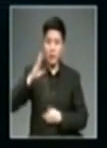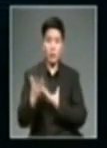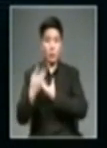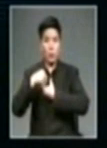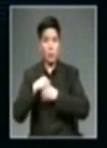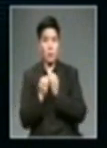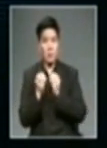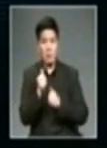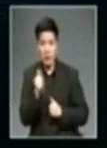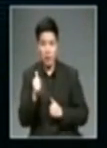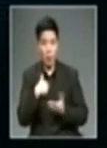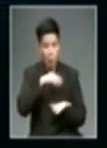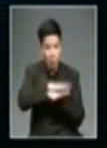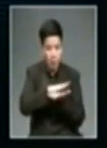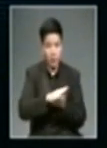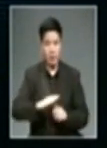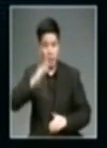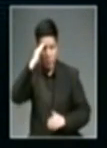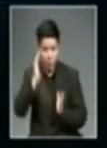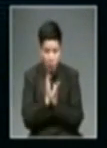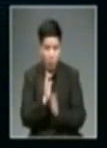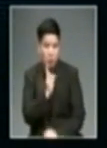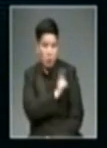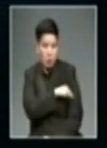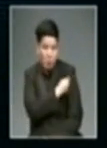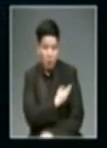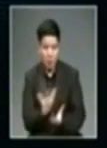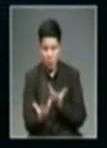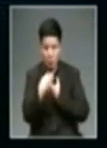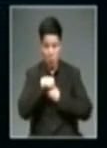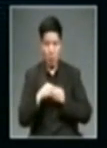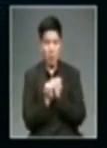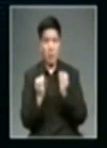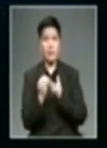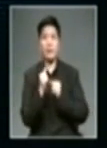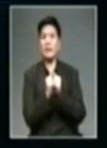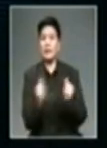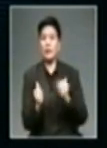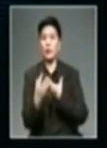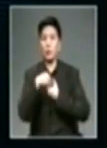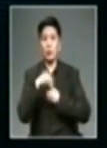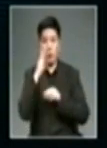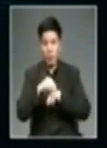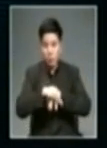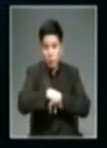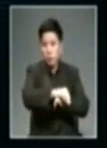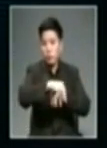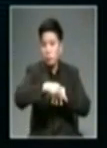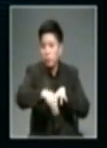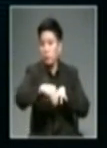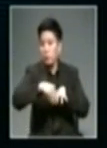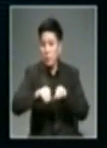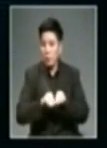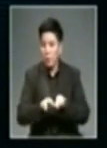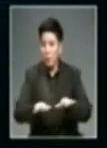งเรียนคุณธรรมโรงพักคุณธรรมโรงพยาบาลคุณธรรมและอื่นๆอีกนะครับจนสามารถขยายเป็นภาคีเครือข่ายได้มาก